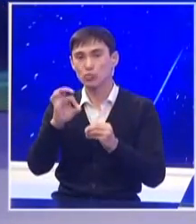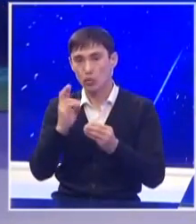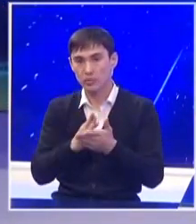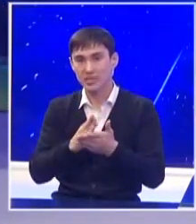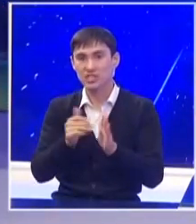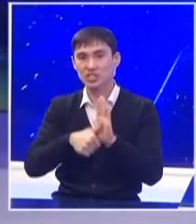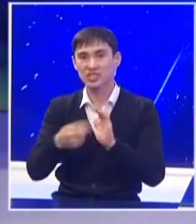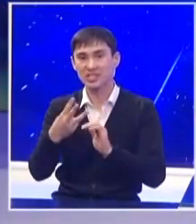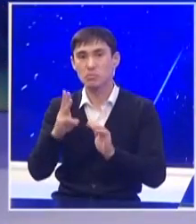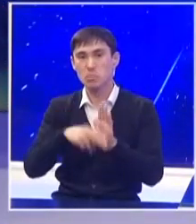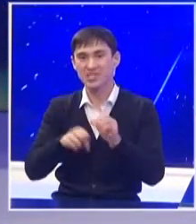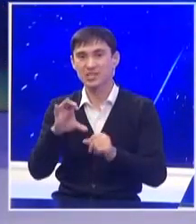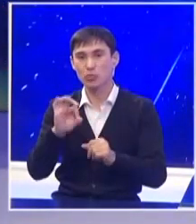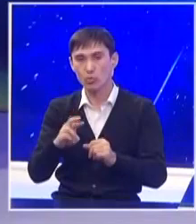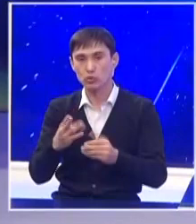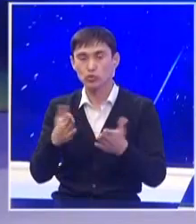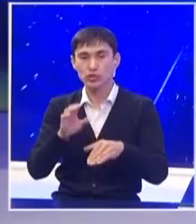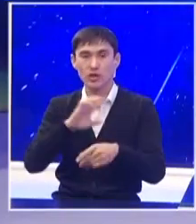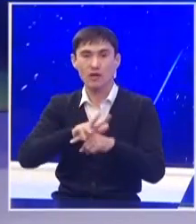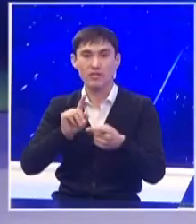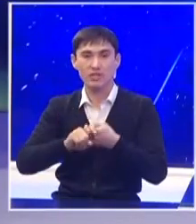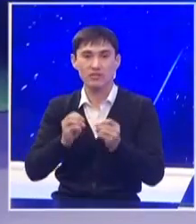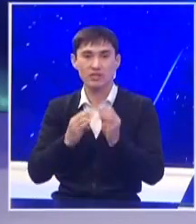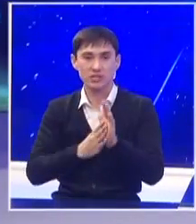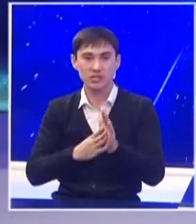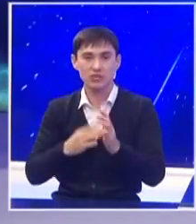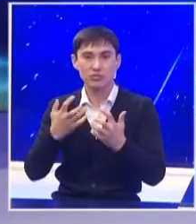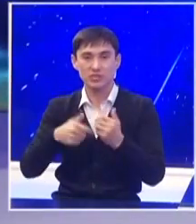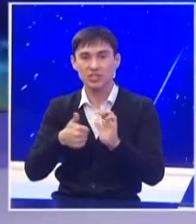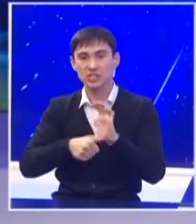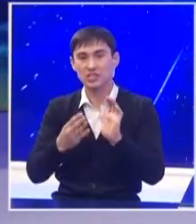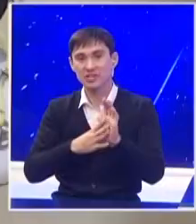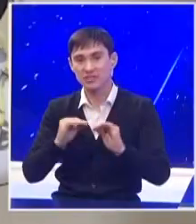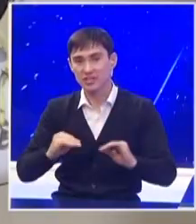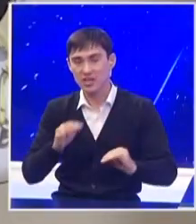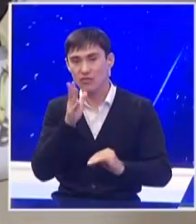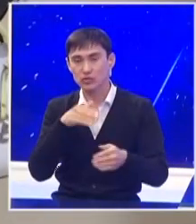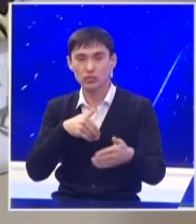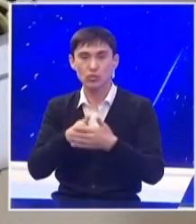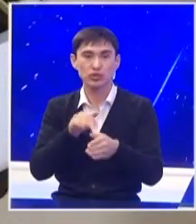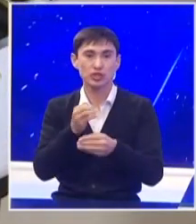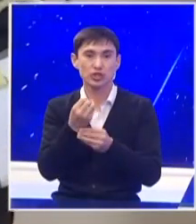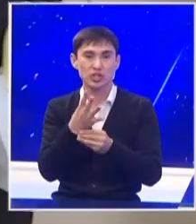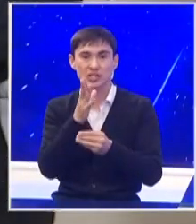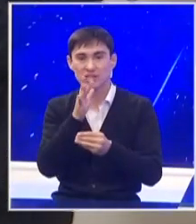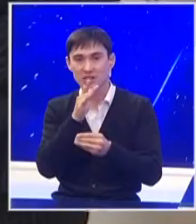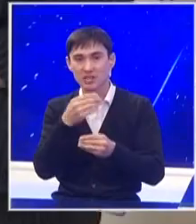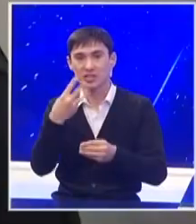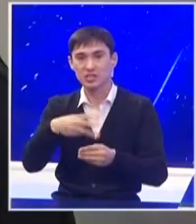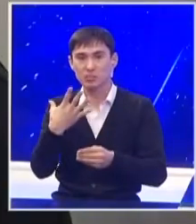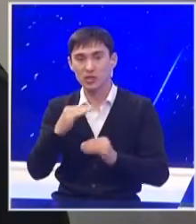бессимптомных случая COVID-19. В том числе среди заболевших 69 детей в возрасте до 14 лет, 35 из которых